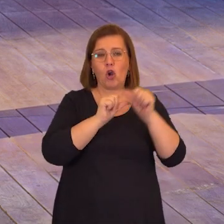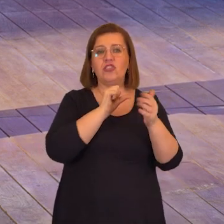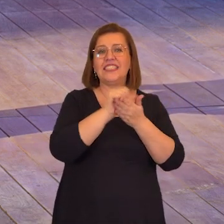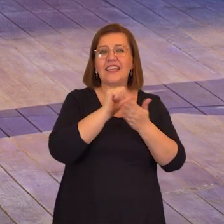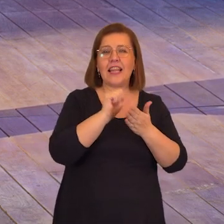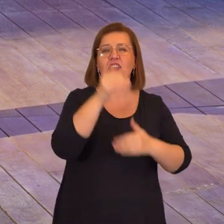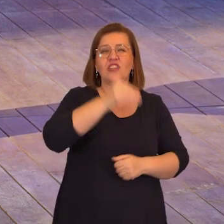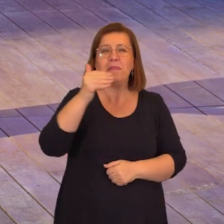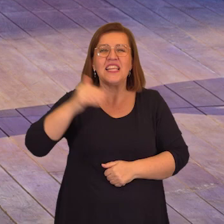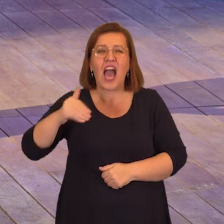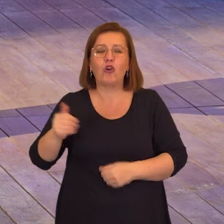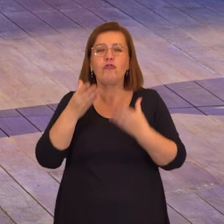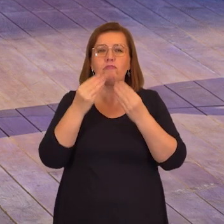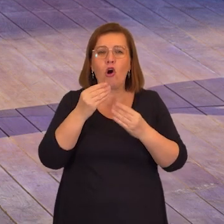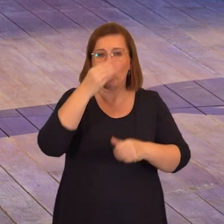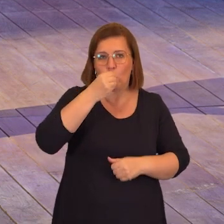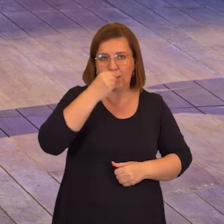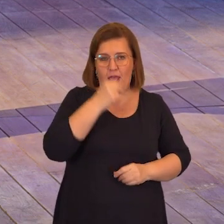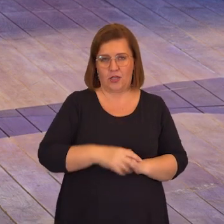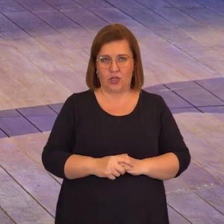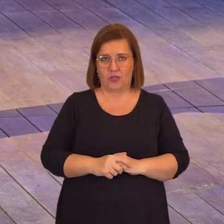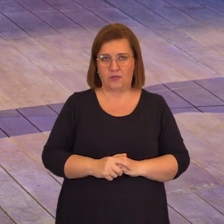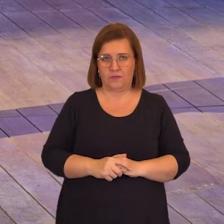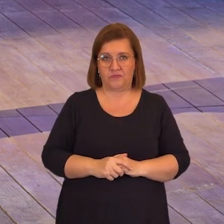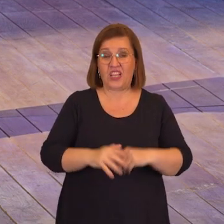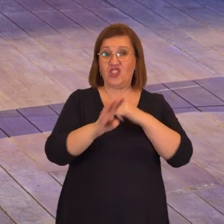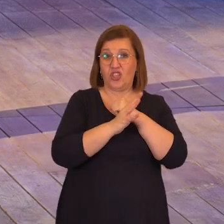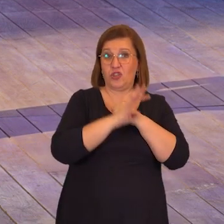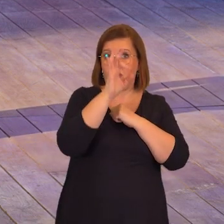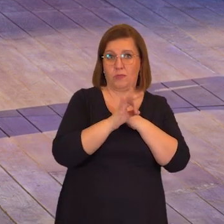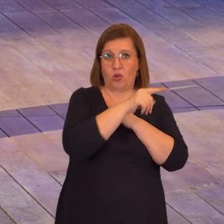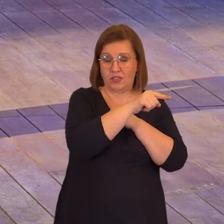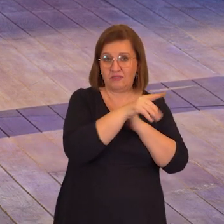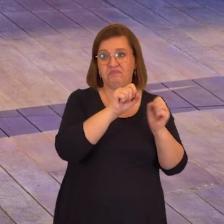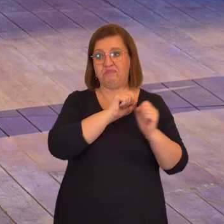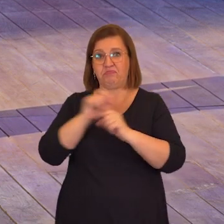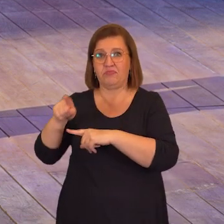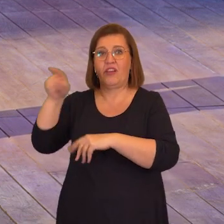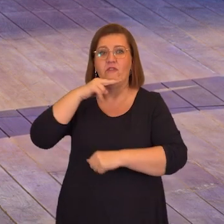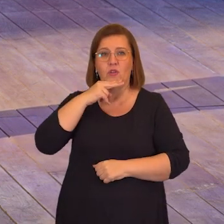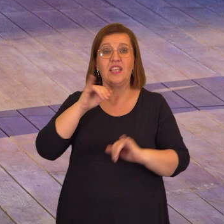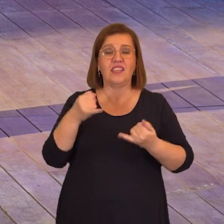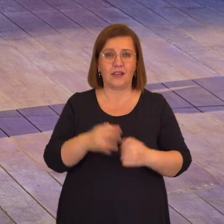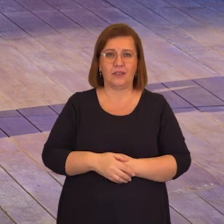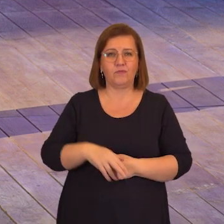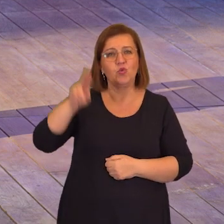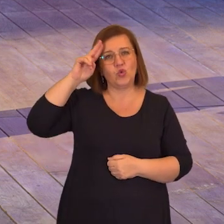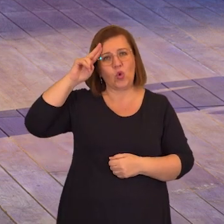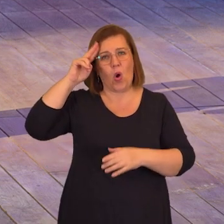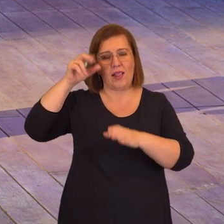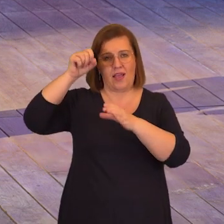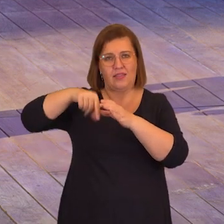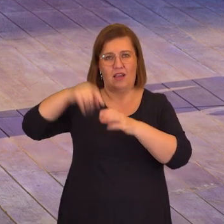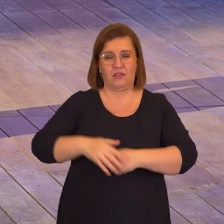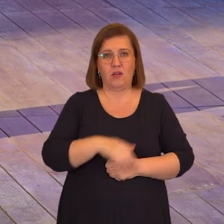mokrych chusteczek z włókien polipropylenowych. 90% z nich trafia do wody przez kanalizację. ponieważ